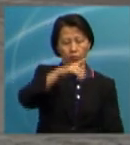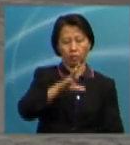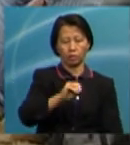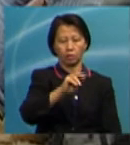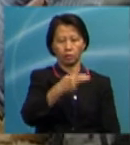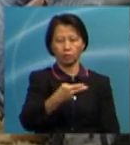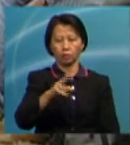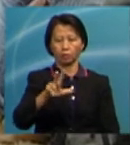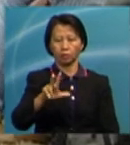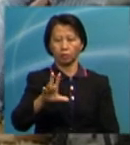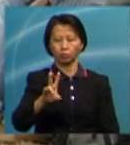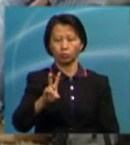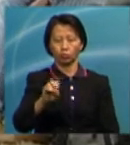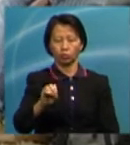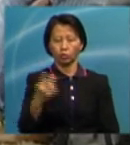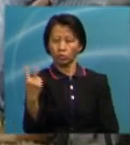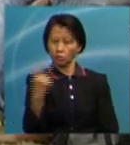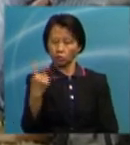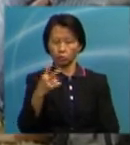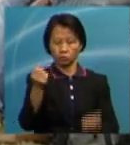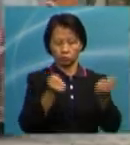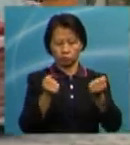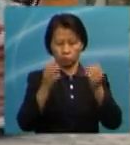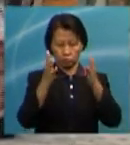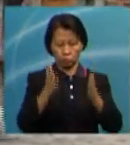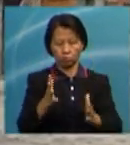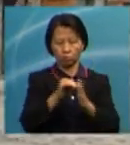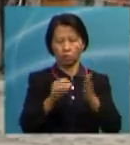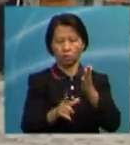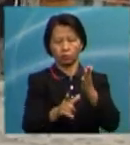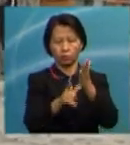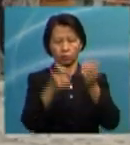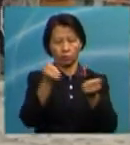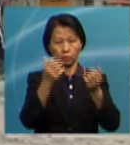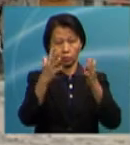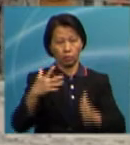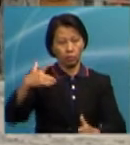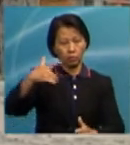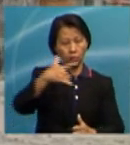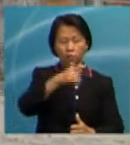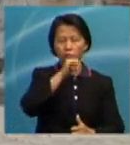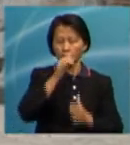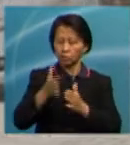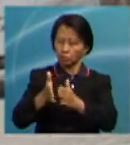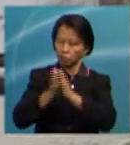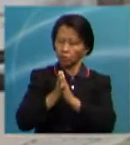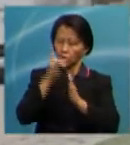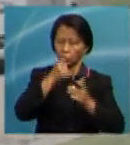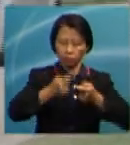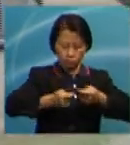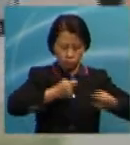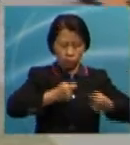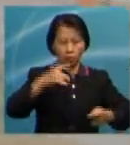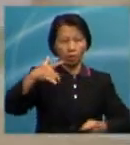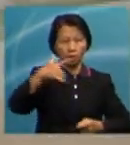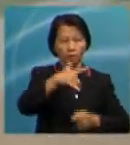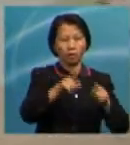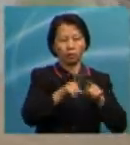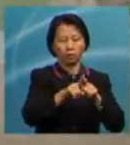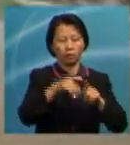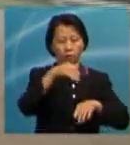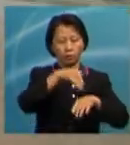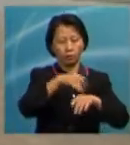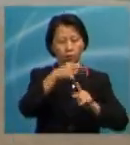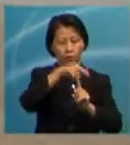MH370 menurutnya kedu2 juruterbang dan penolong juruterbang tidak meminta untuk mengendalikan pesawat yang sama pada